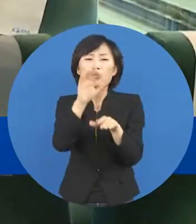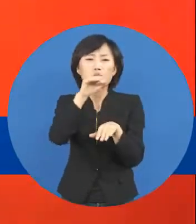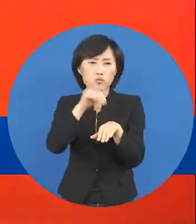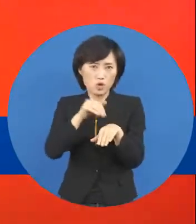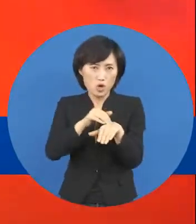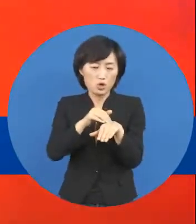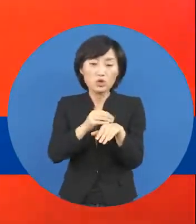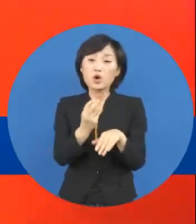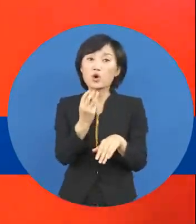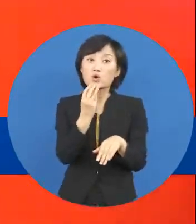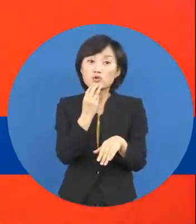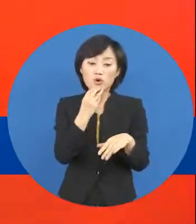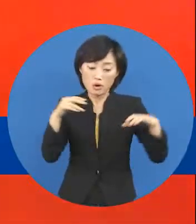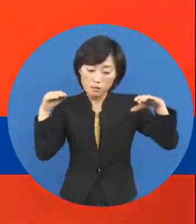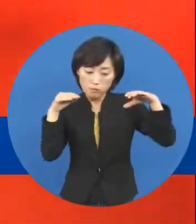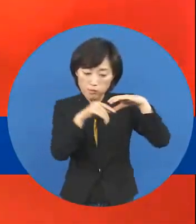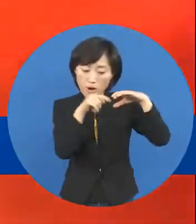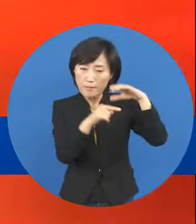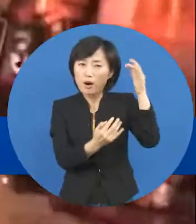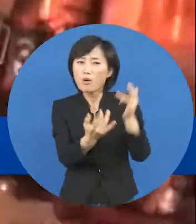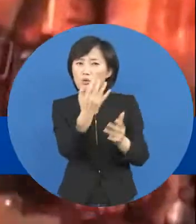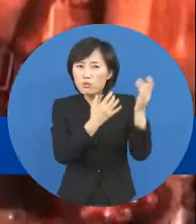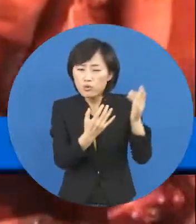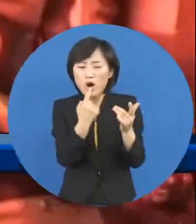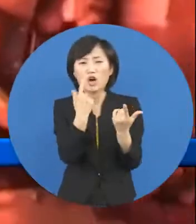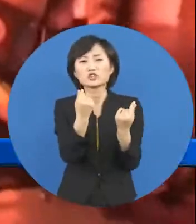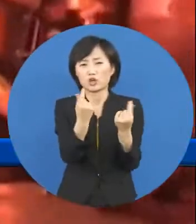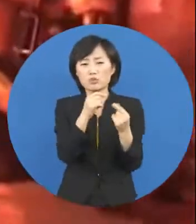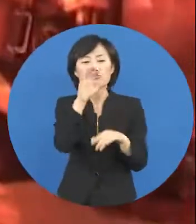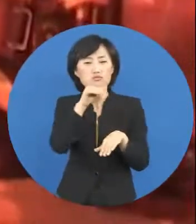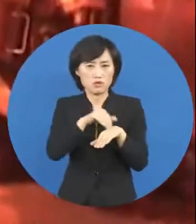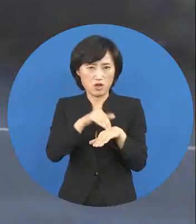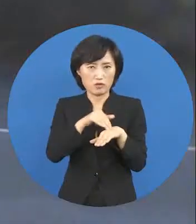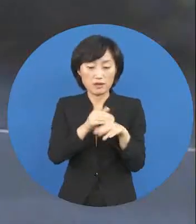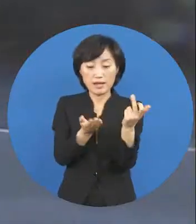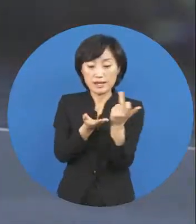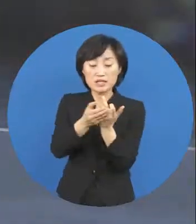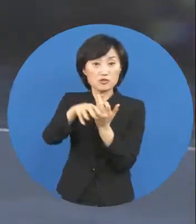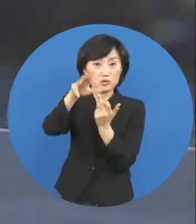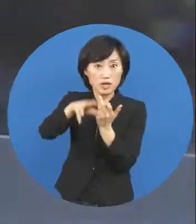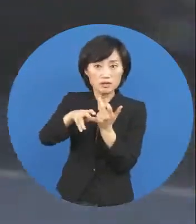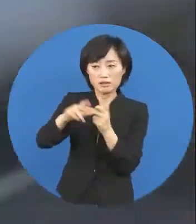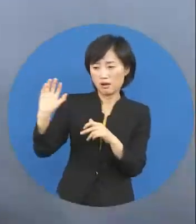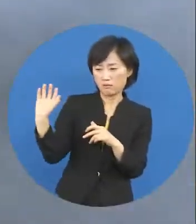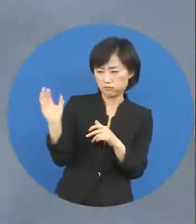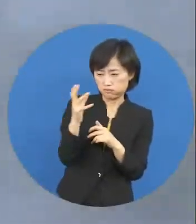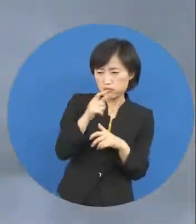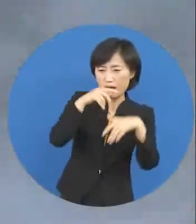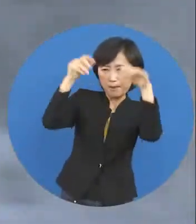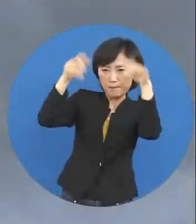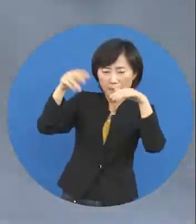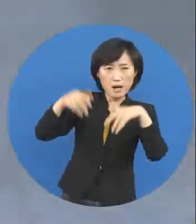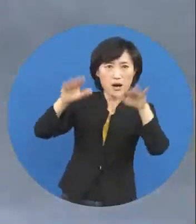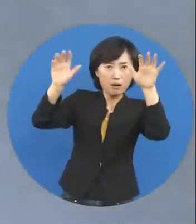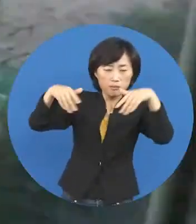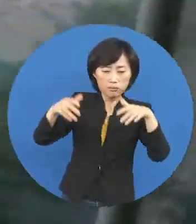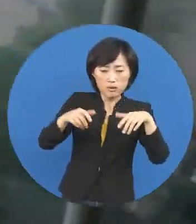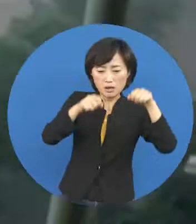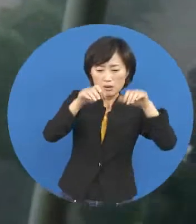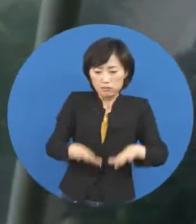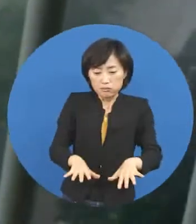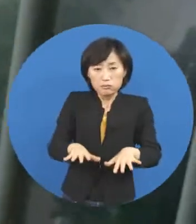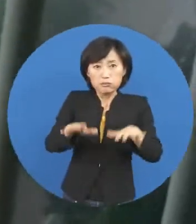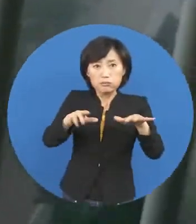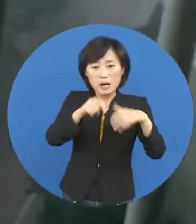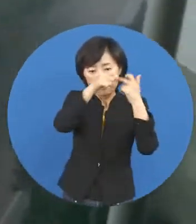대응훈련과 서울 홍지문터널 대형 화재사고 현장훈련이 실시되며 제주에서는 태풍과 호우로 인한 침수,